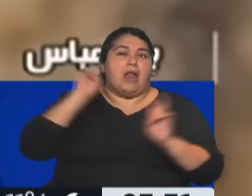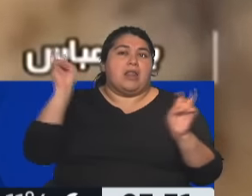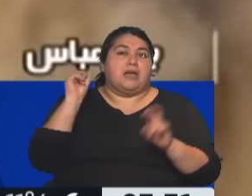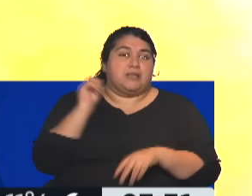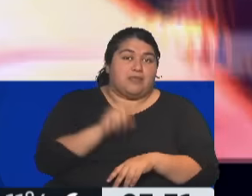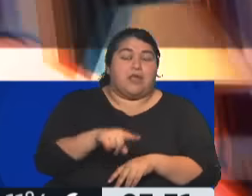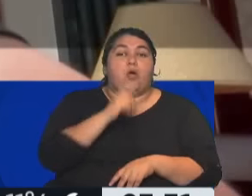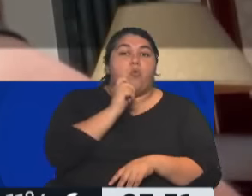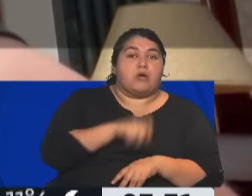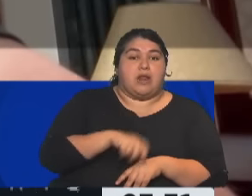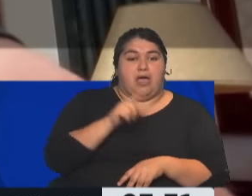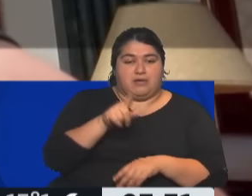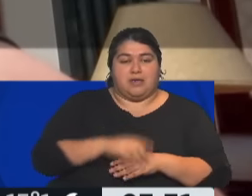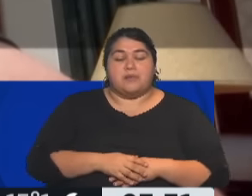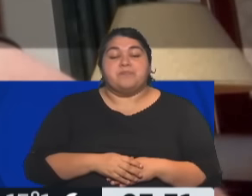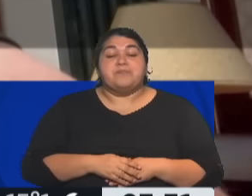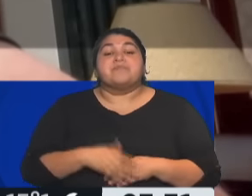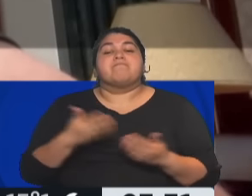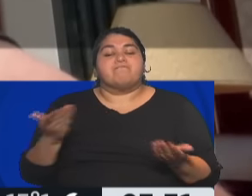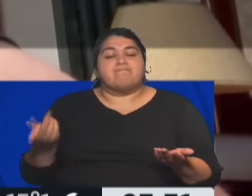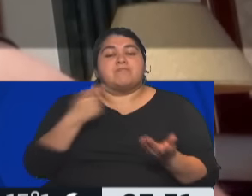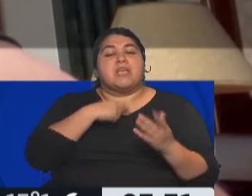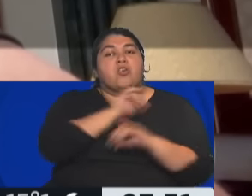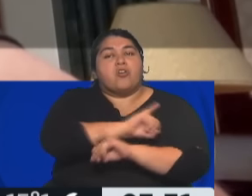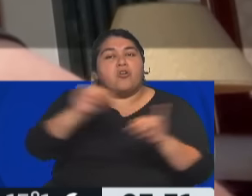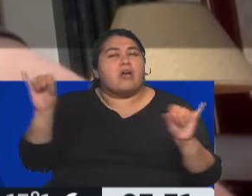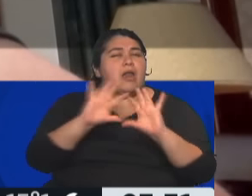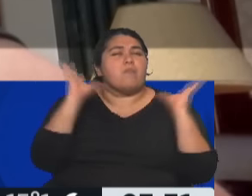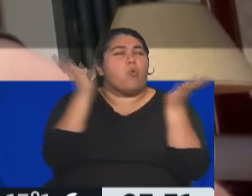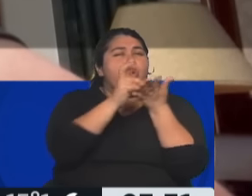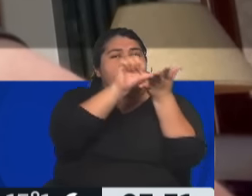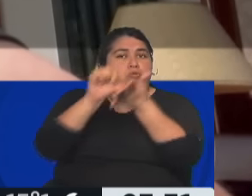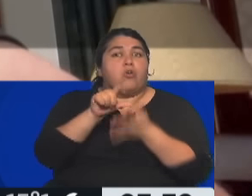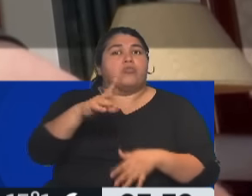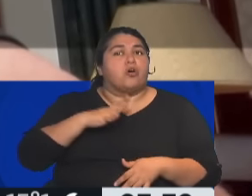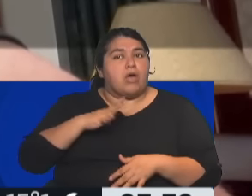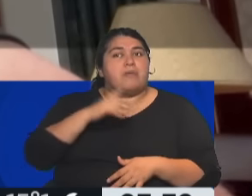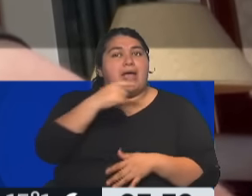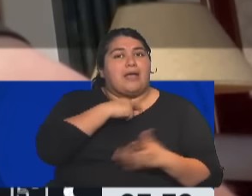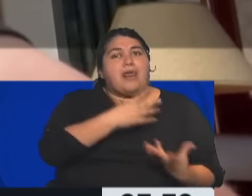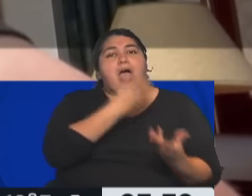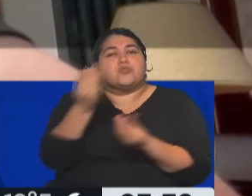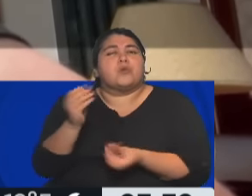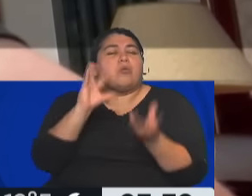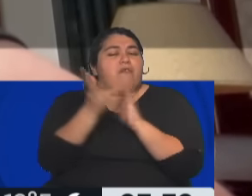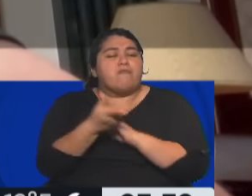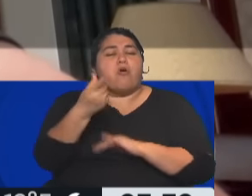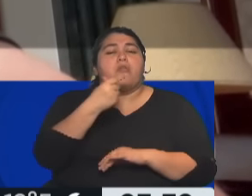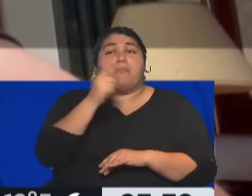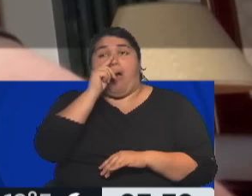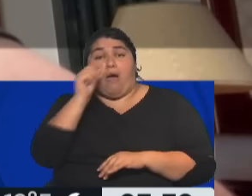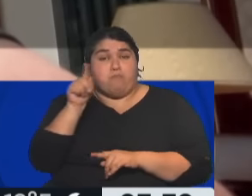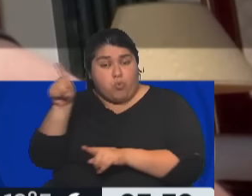Teherán. Я хочу сказати зараз усім в світі, хто досі хоче якось там допомагати Путіну.